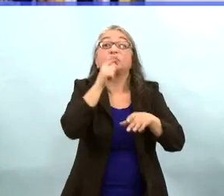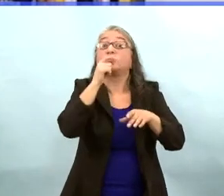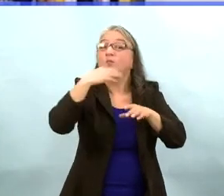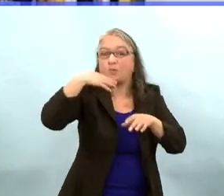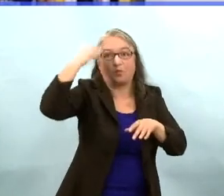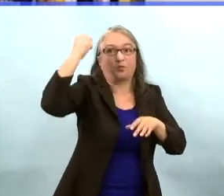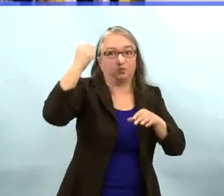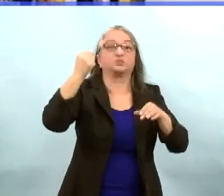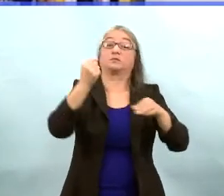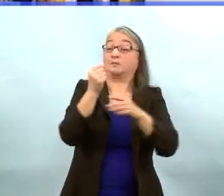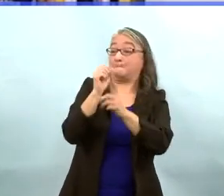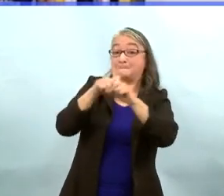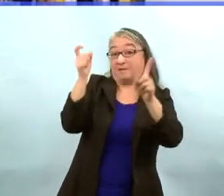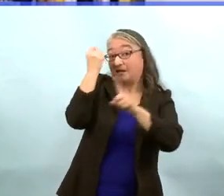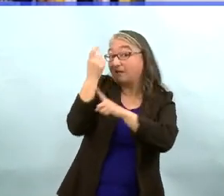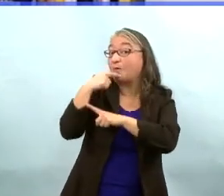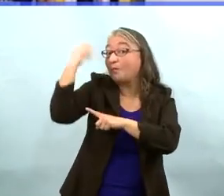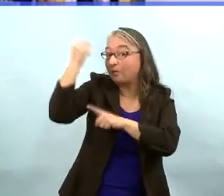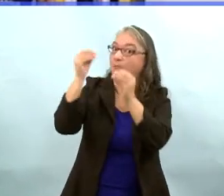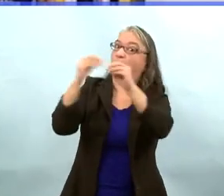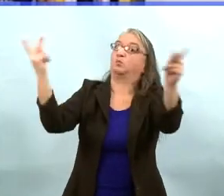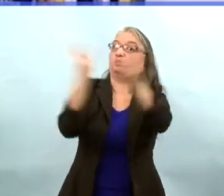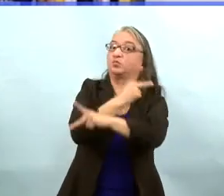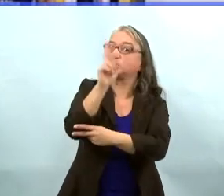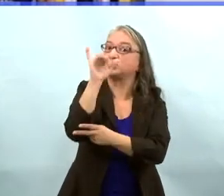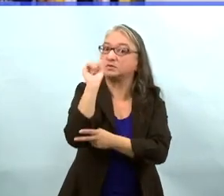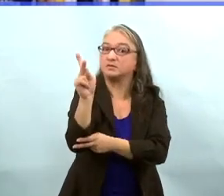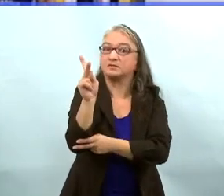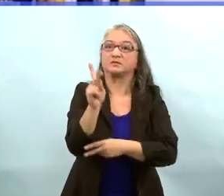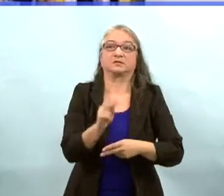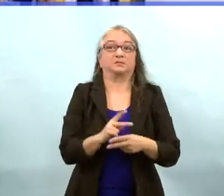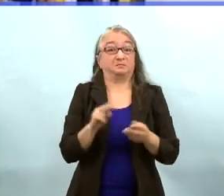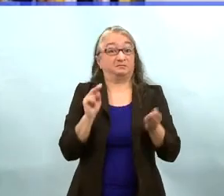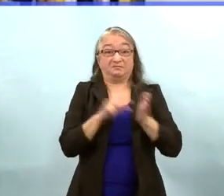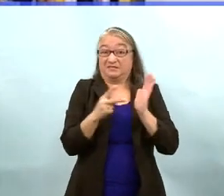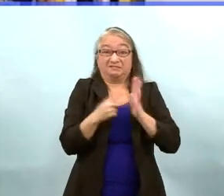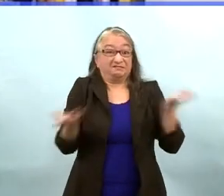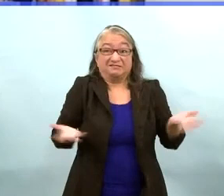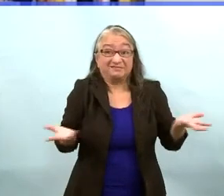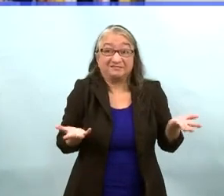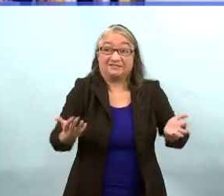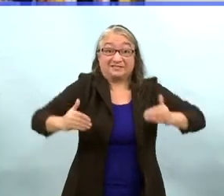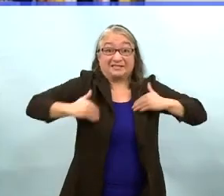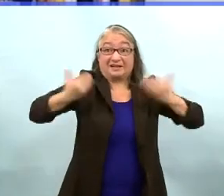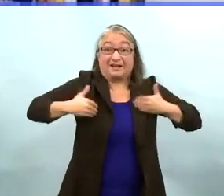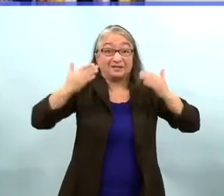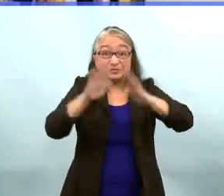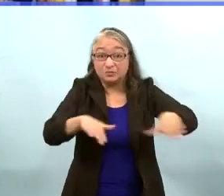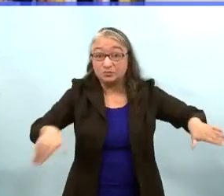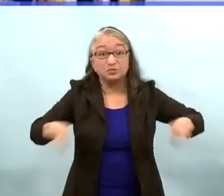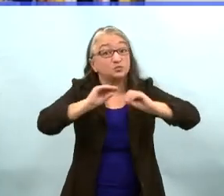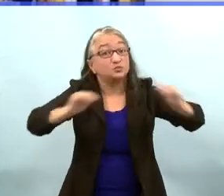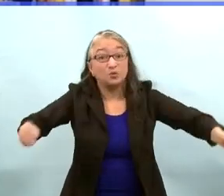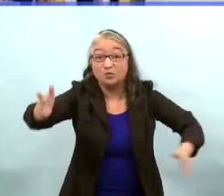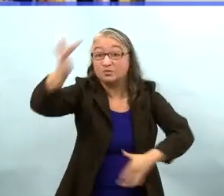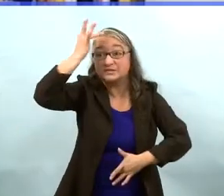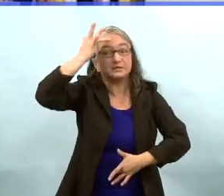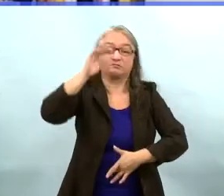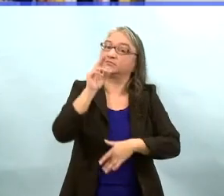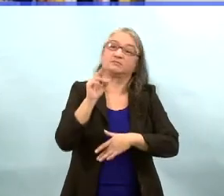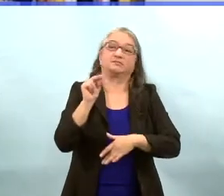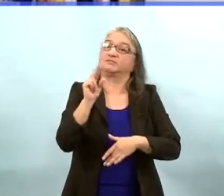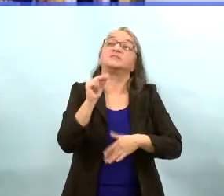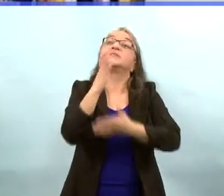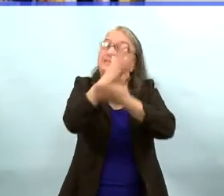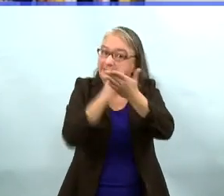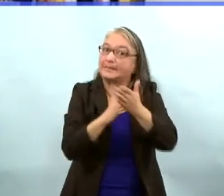enfants qui étaient en très bonne santé sont devenus très malades à cause de la COVID et ont dû être hospitalisés. En fait, au Manitoba, nous avons 27 enfants